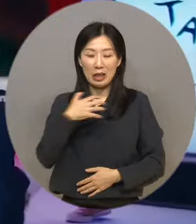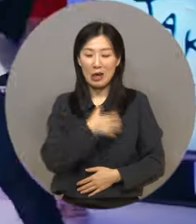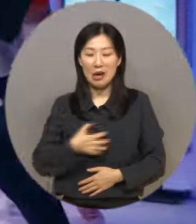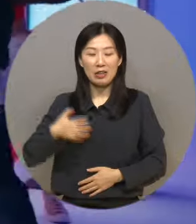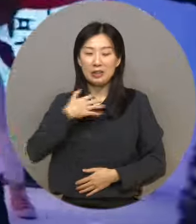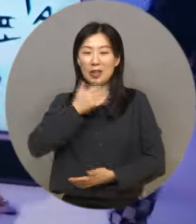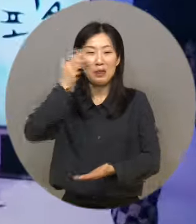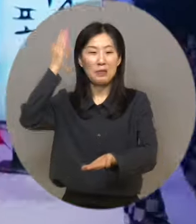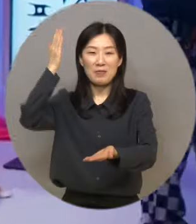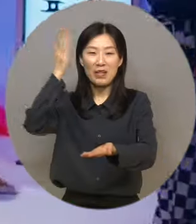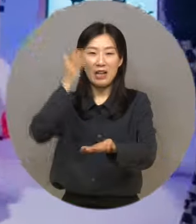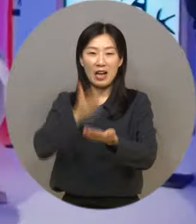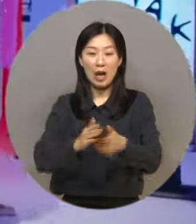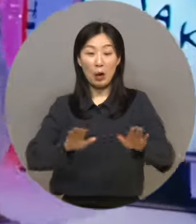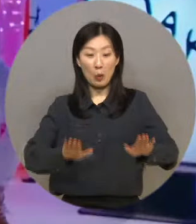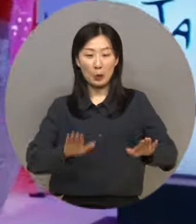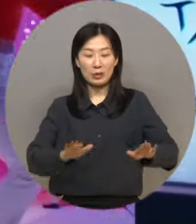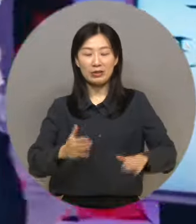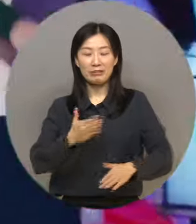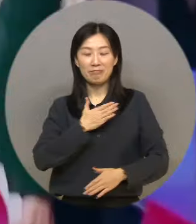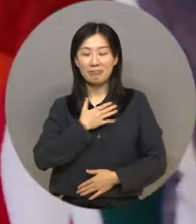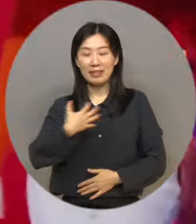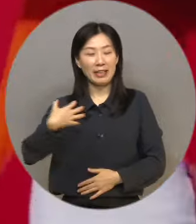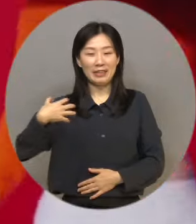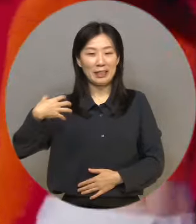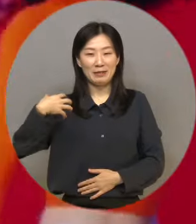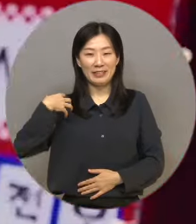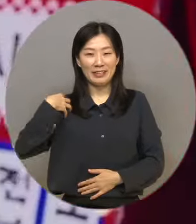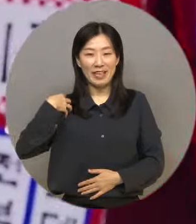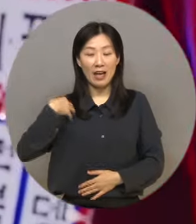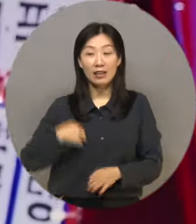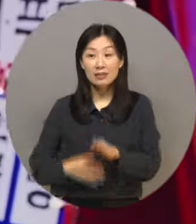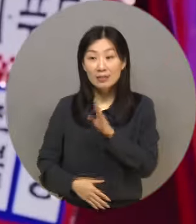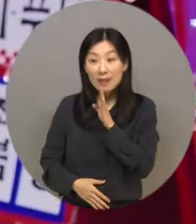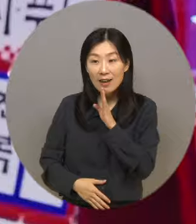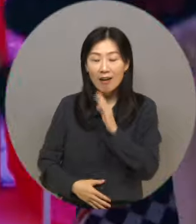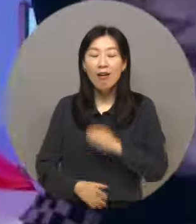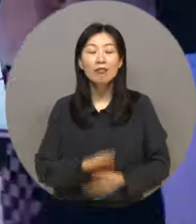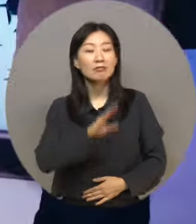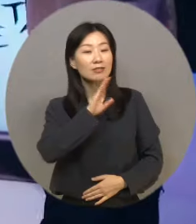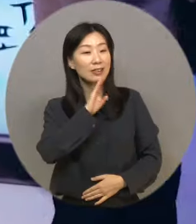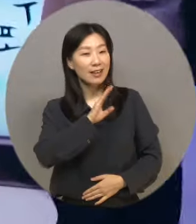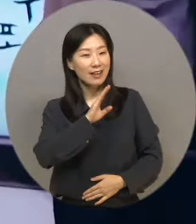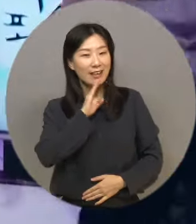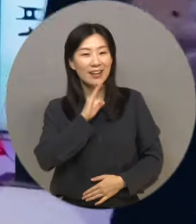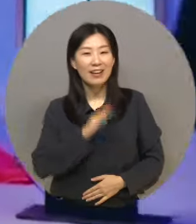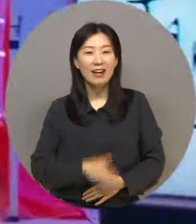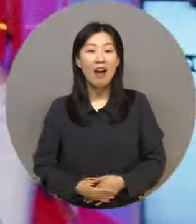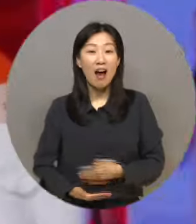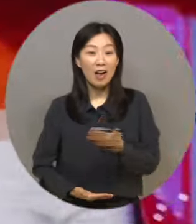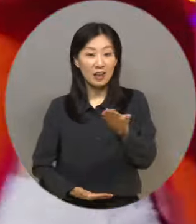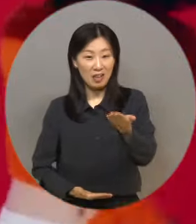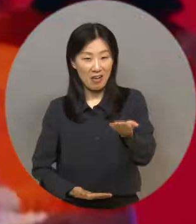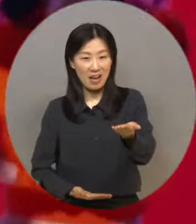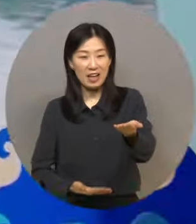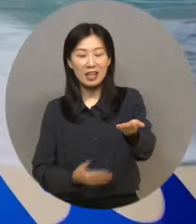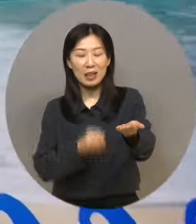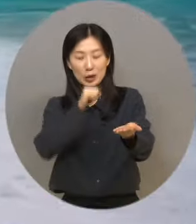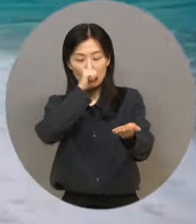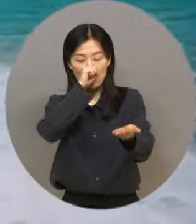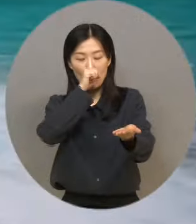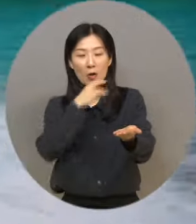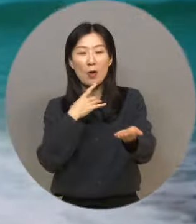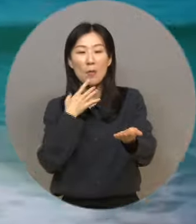걱정은 마. 오늘은 내가 책임진다. 진짜야. 너에게 좋은